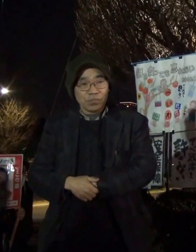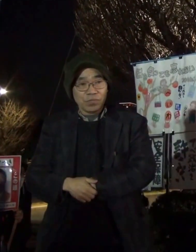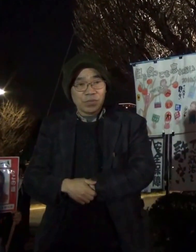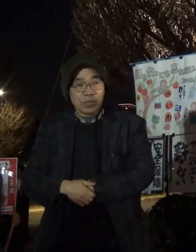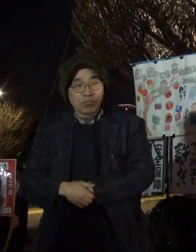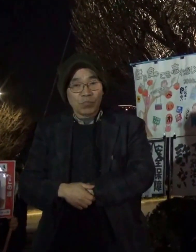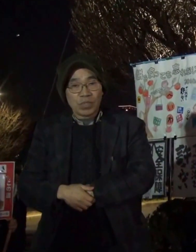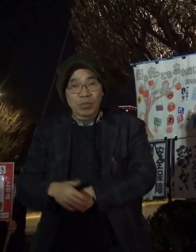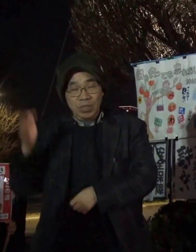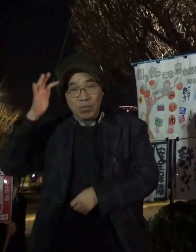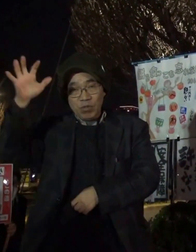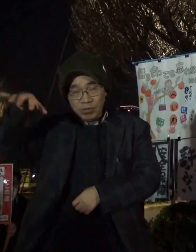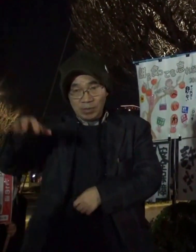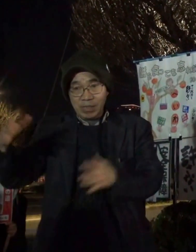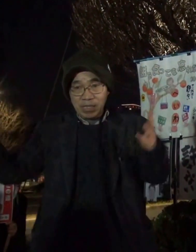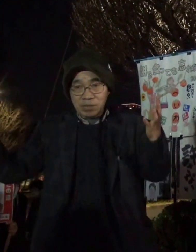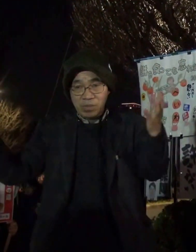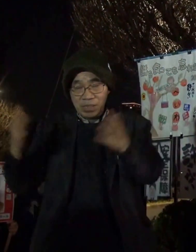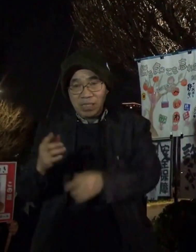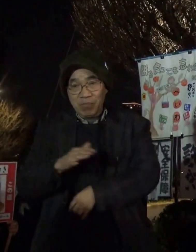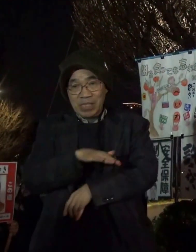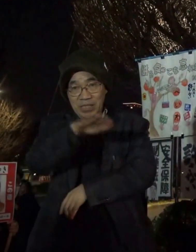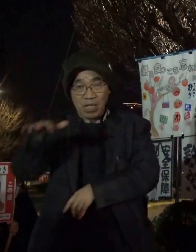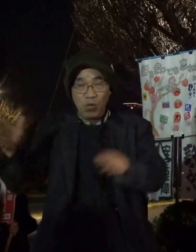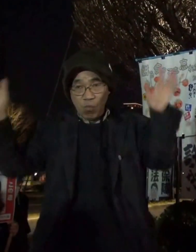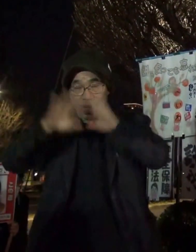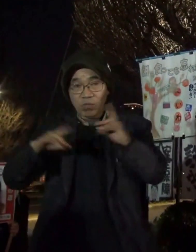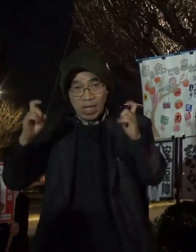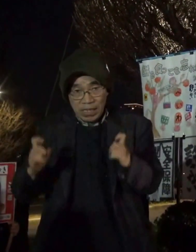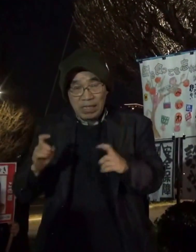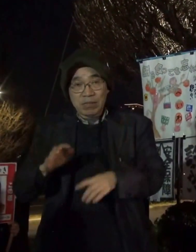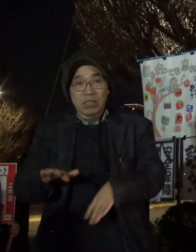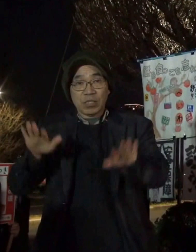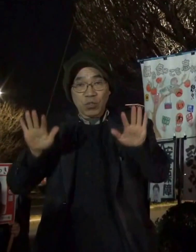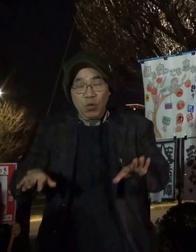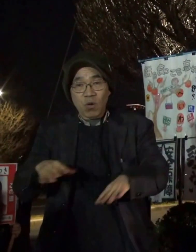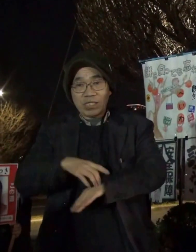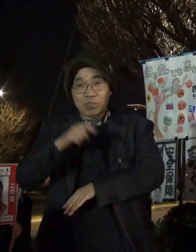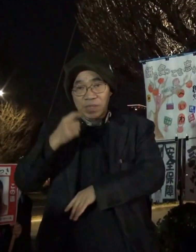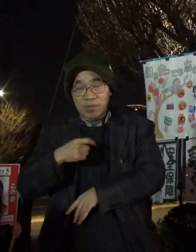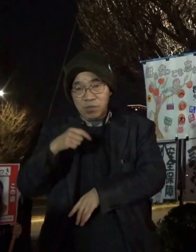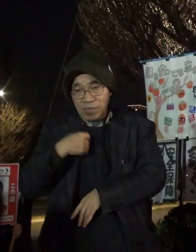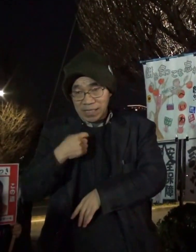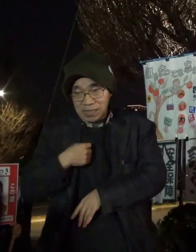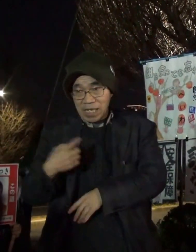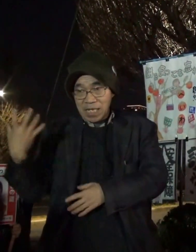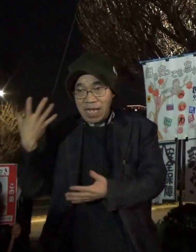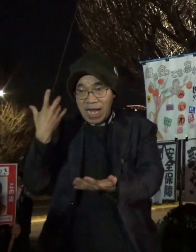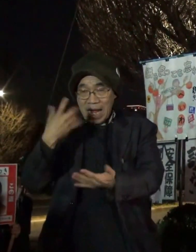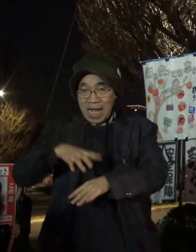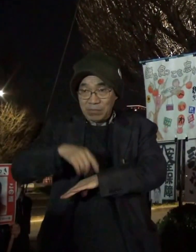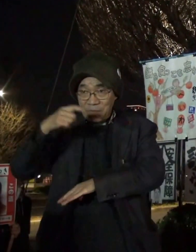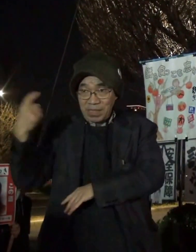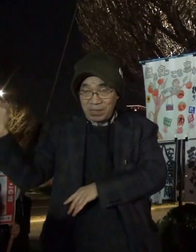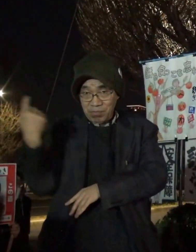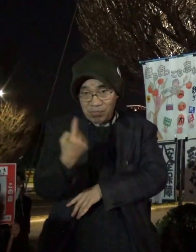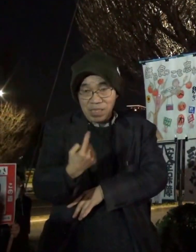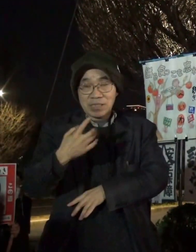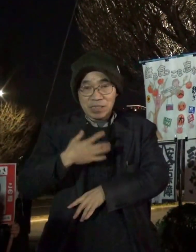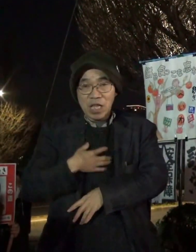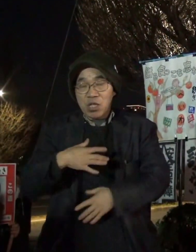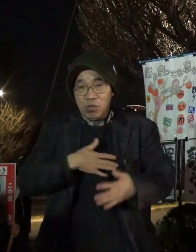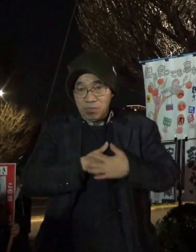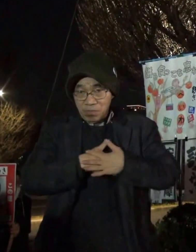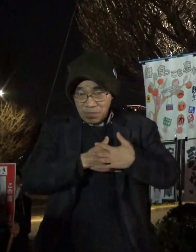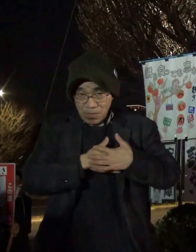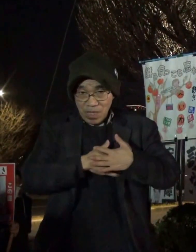はい、希望のエリアにお集まりの皆さん、こんばんは。今日初めてここ希望のエリアに、来たので、大変緊張し